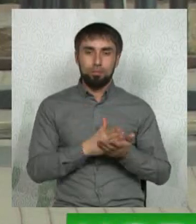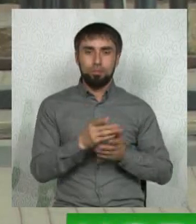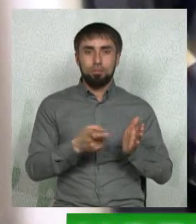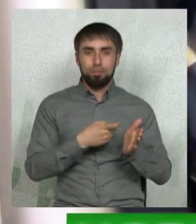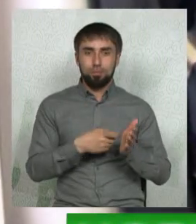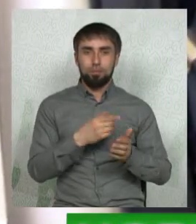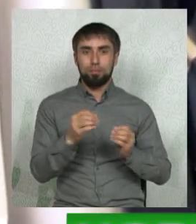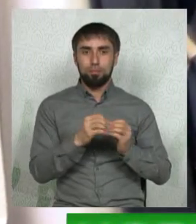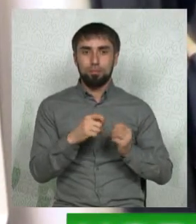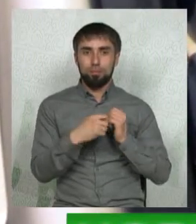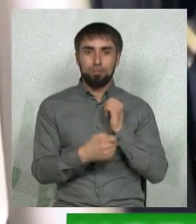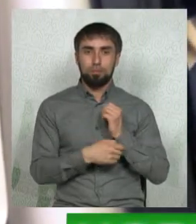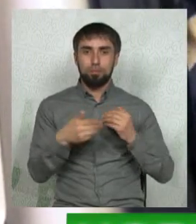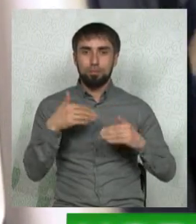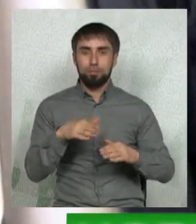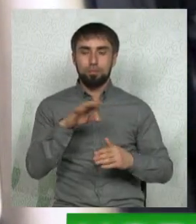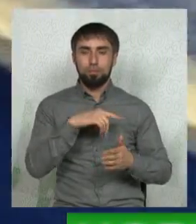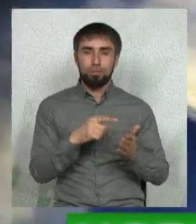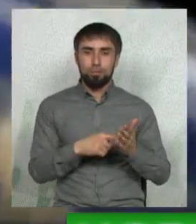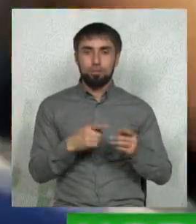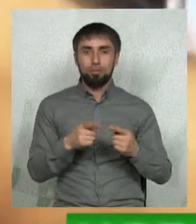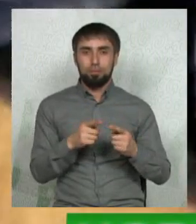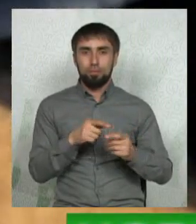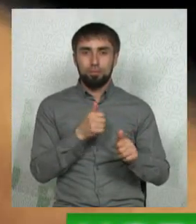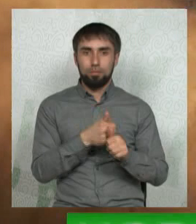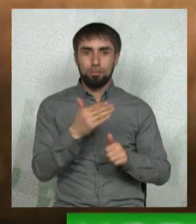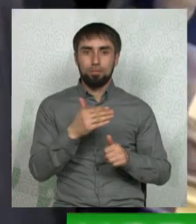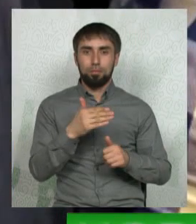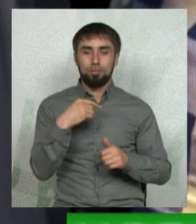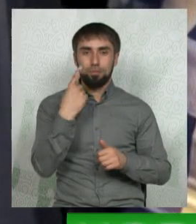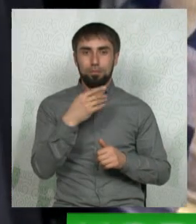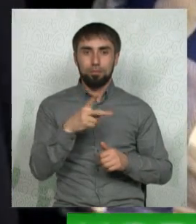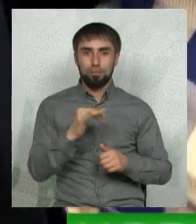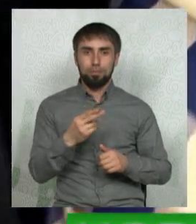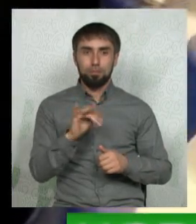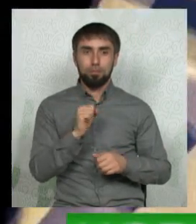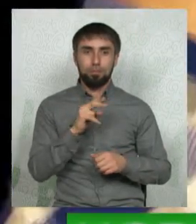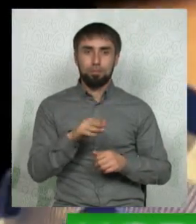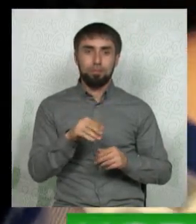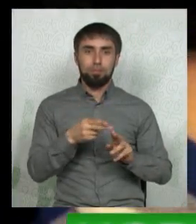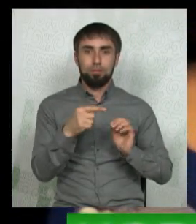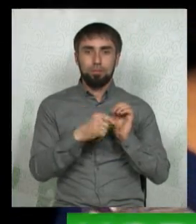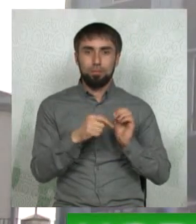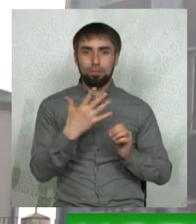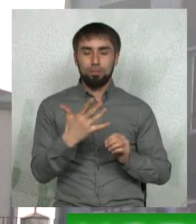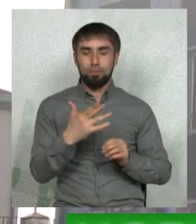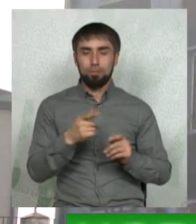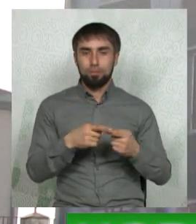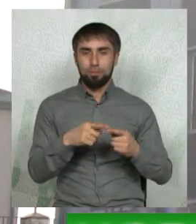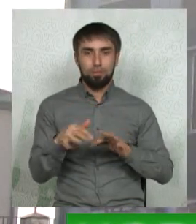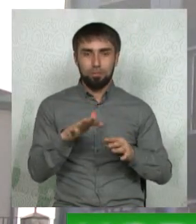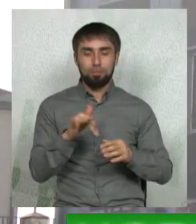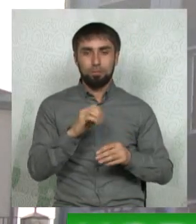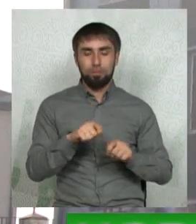органы 10 материалов для решения вопросов об уголовном преследовании должностных лиц, причастных к актам коррупции. 5 уголовных дел уже